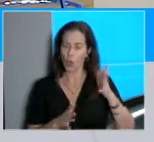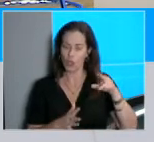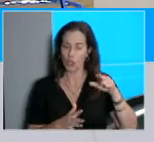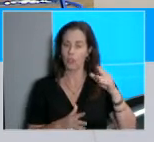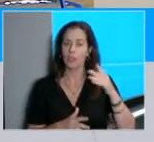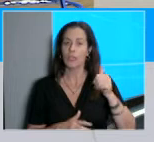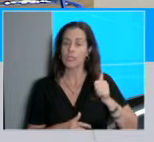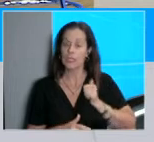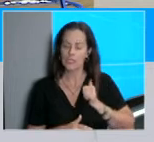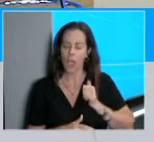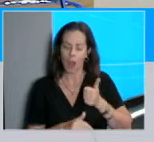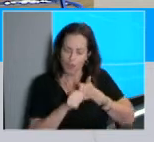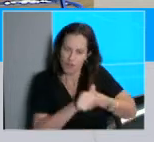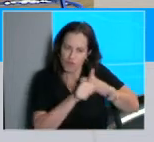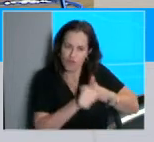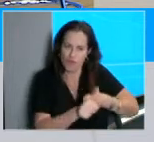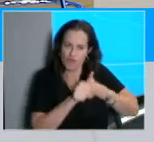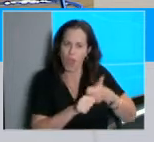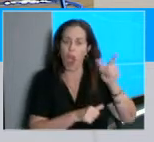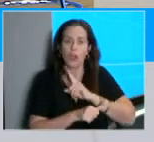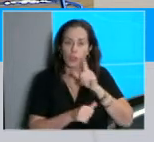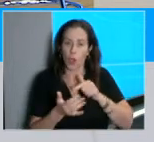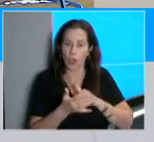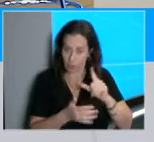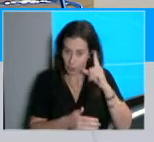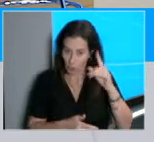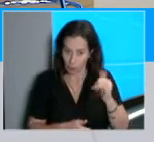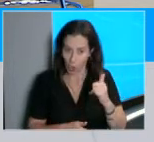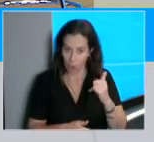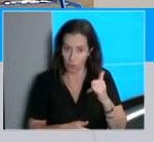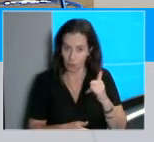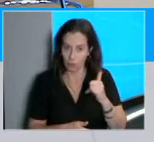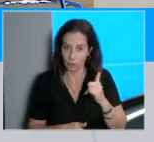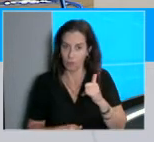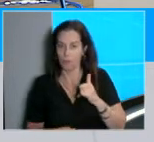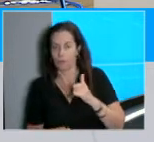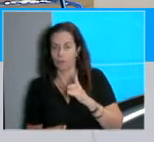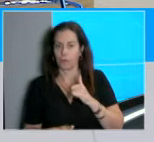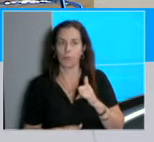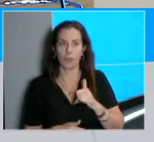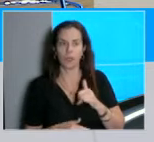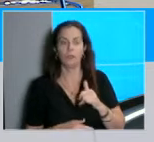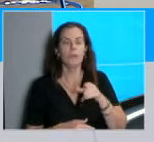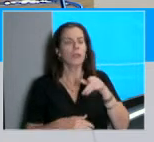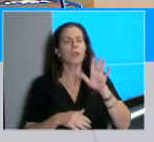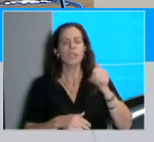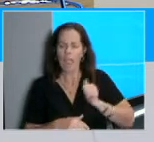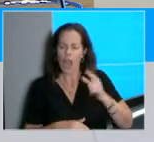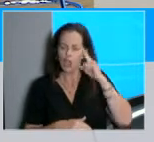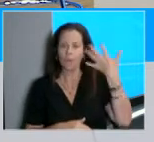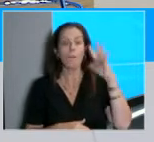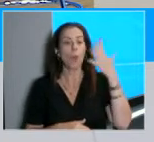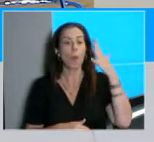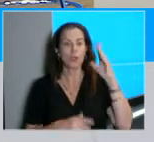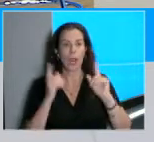פיגוע, צהל יושב על האירוע הזה, וזה ממידע רשמי ששוחרר, לא מידע שאני בודה עכשיו, יושב על האירוע הזה כבר